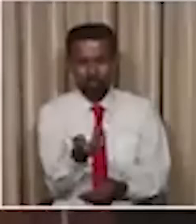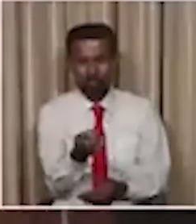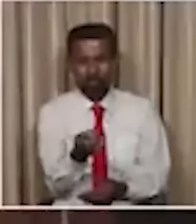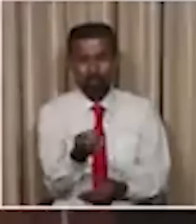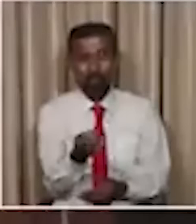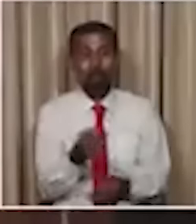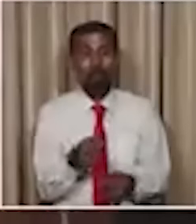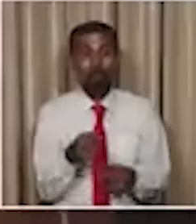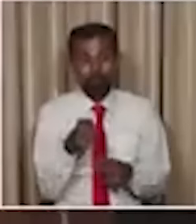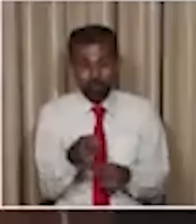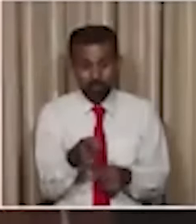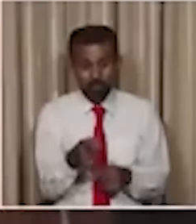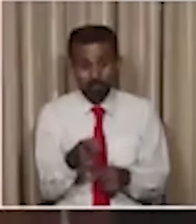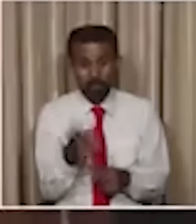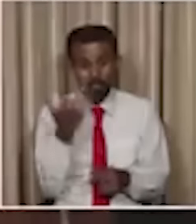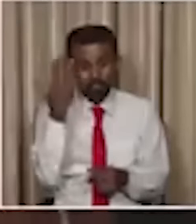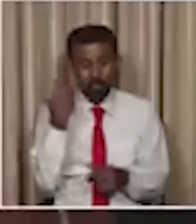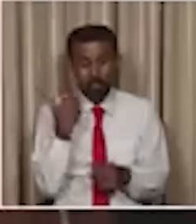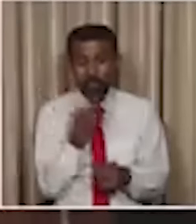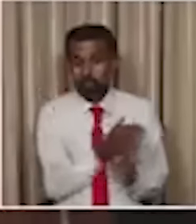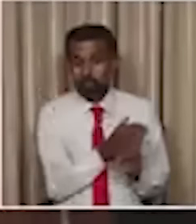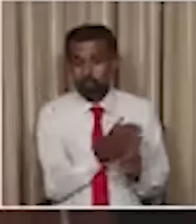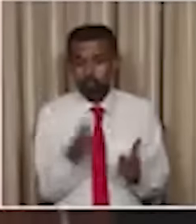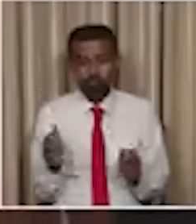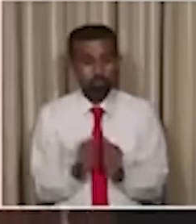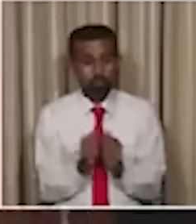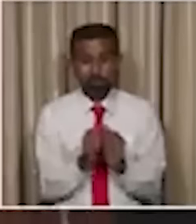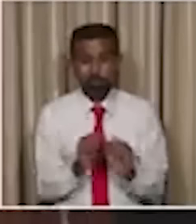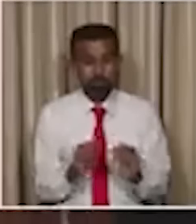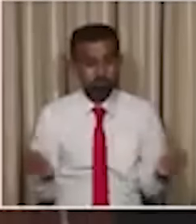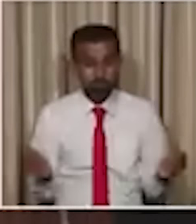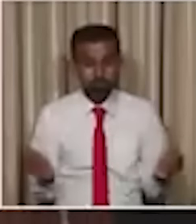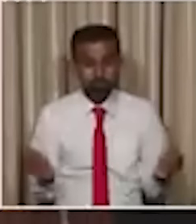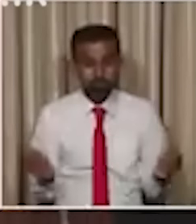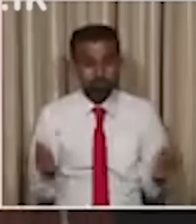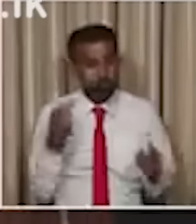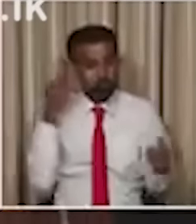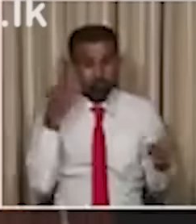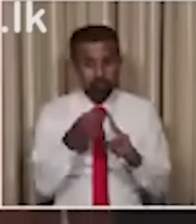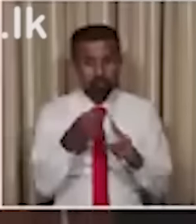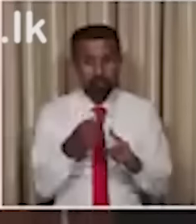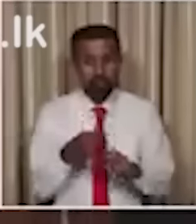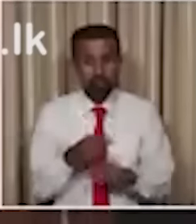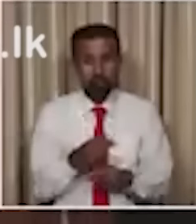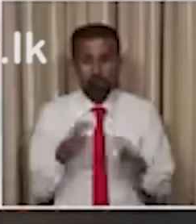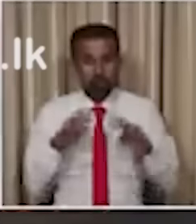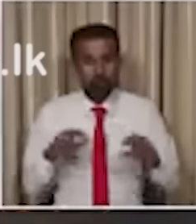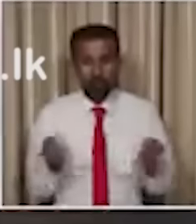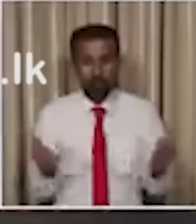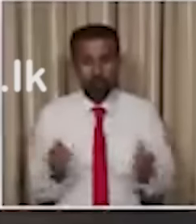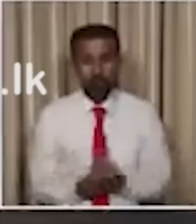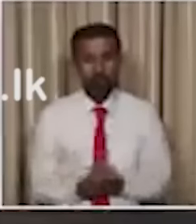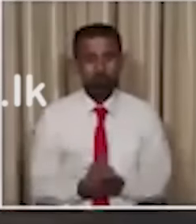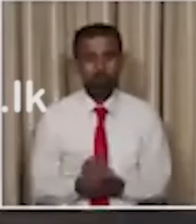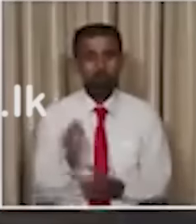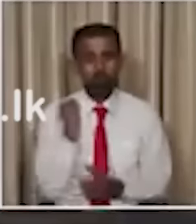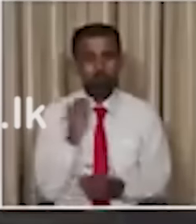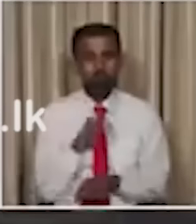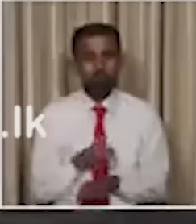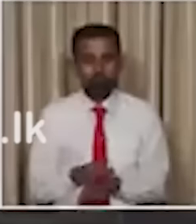අහන්නේ ඒ දින ගණනාවක් ඒ සම්බන්ධයෙන් ක්‍රියාමාර්ගයක් නොගෙන තිබීම සම්බන්ධයෙන් මුකුත්ම පියවරක් ඒ කියන්නේ